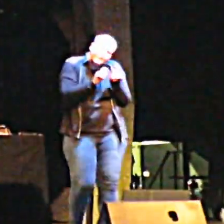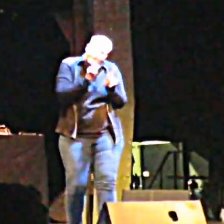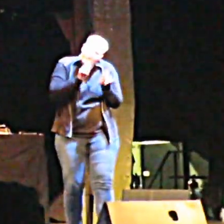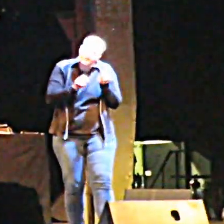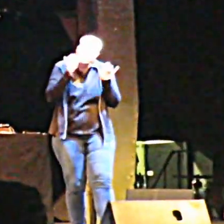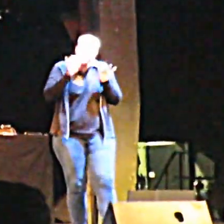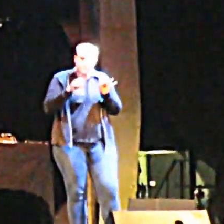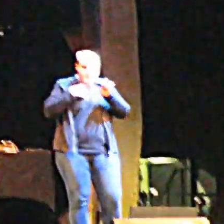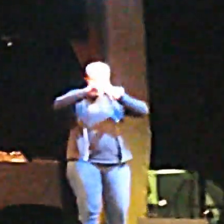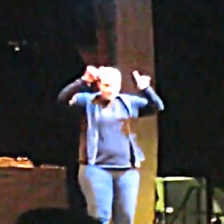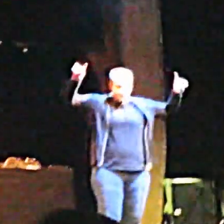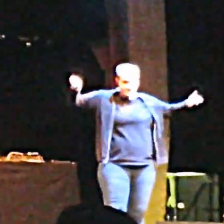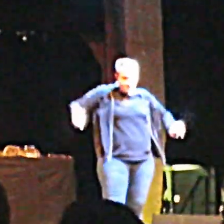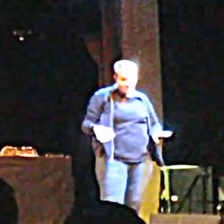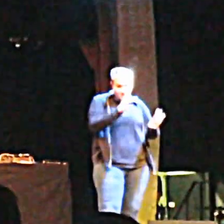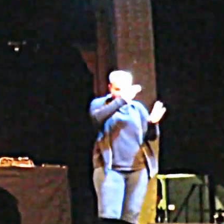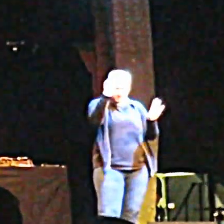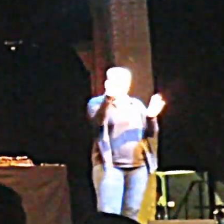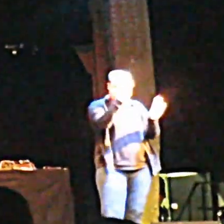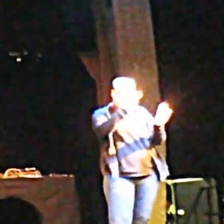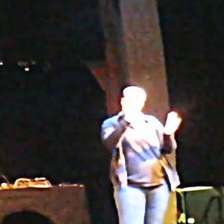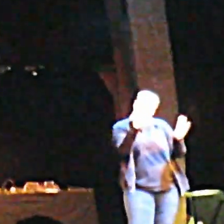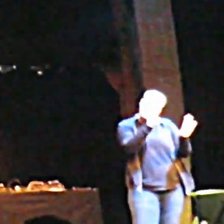sie den Wahnsinn ihres Lebens entdeckt.